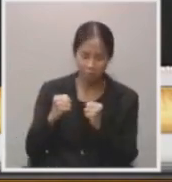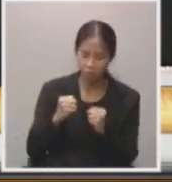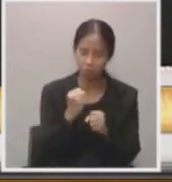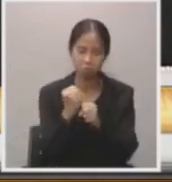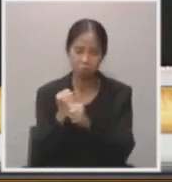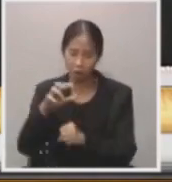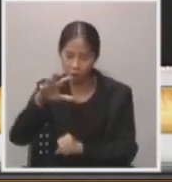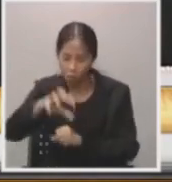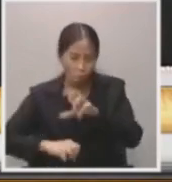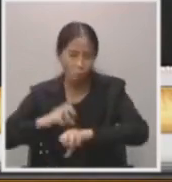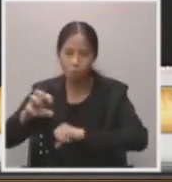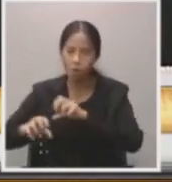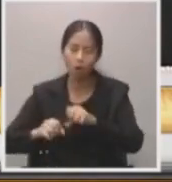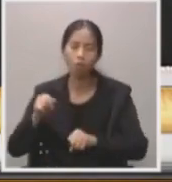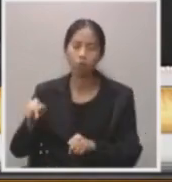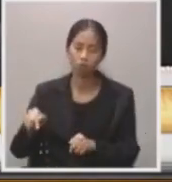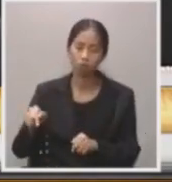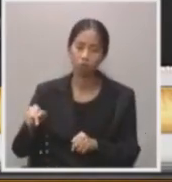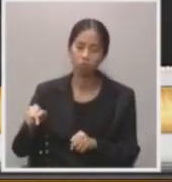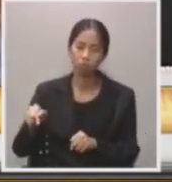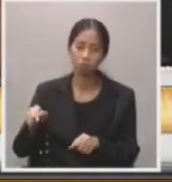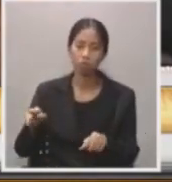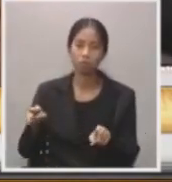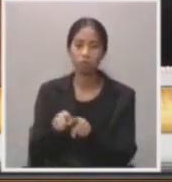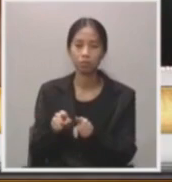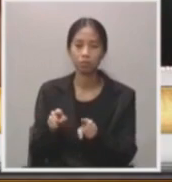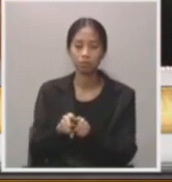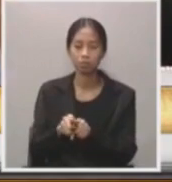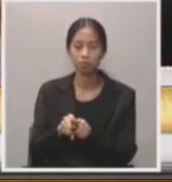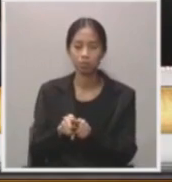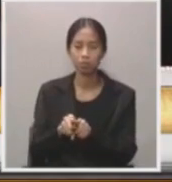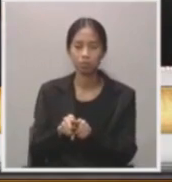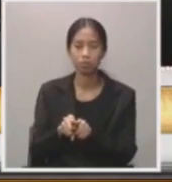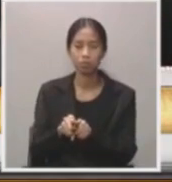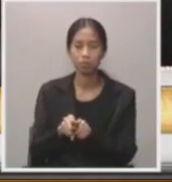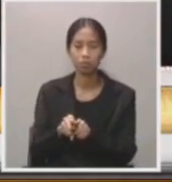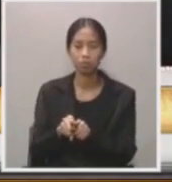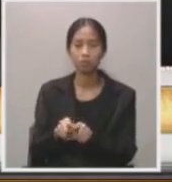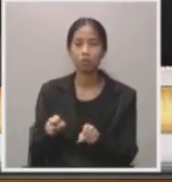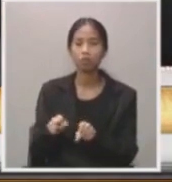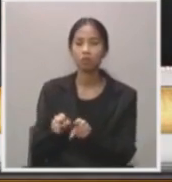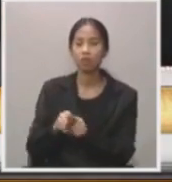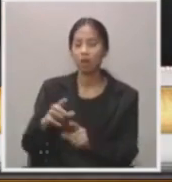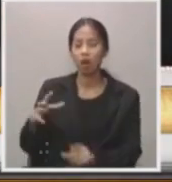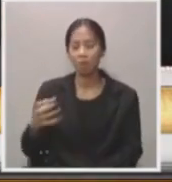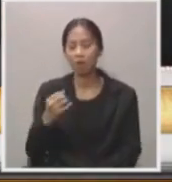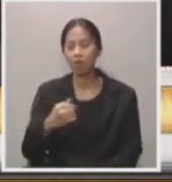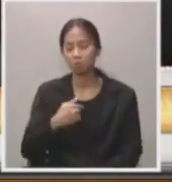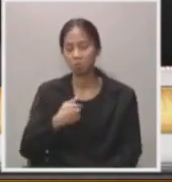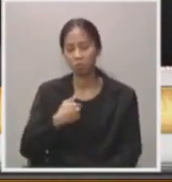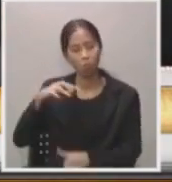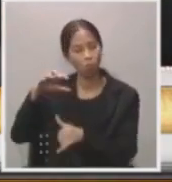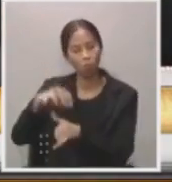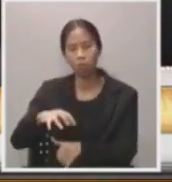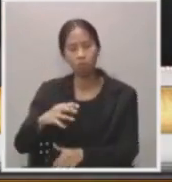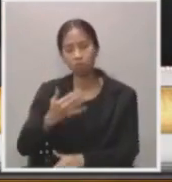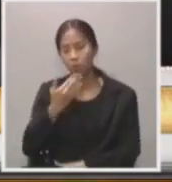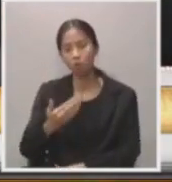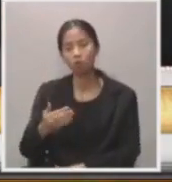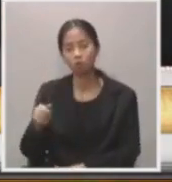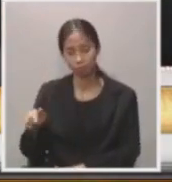ถีทางที่จะรักษาสิ่งเหล่านี้ให้อยู่ในอำนาจของตนเองอย่างต่อเนื่องตลอด